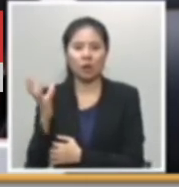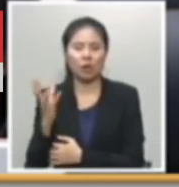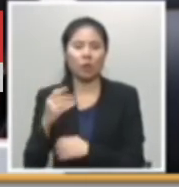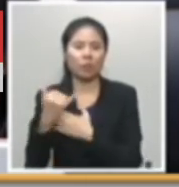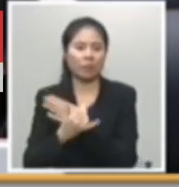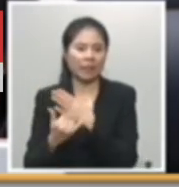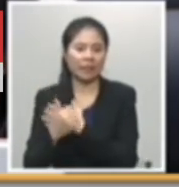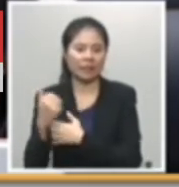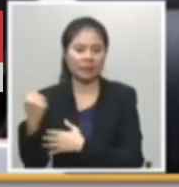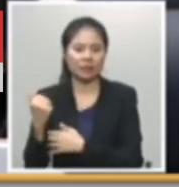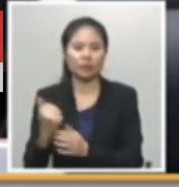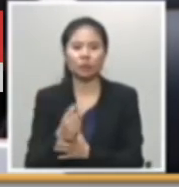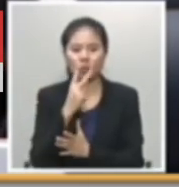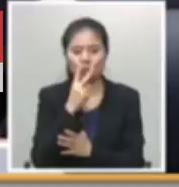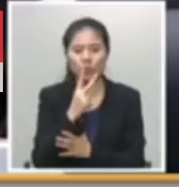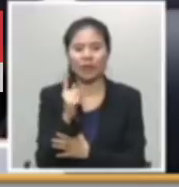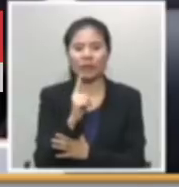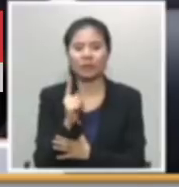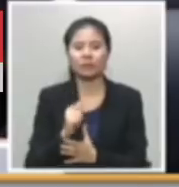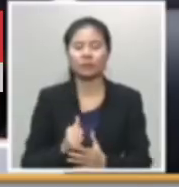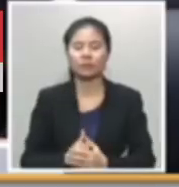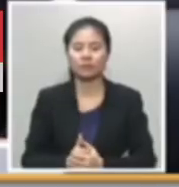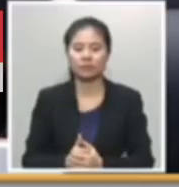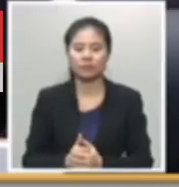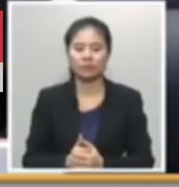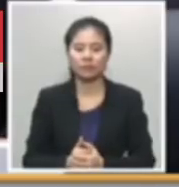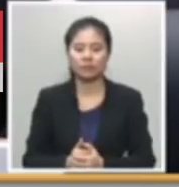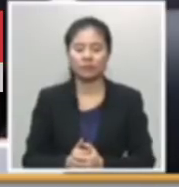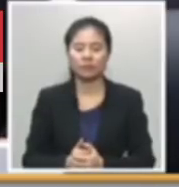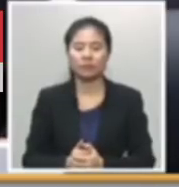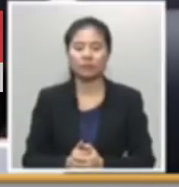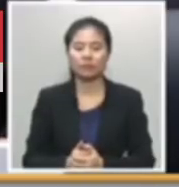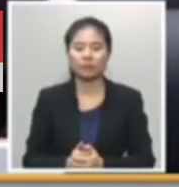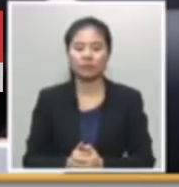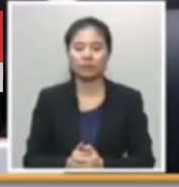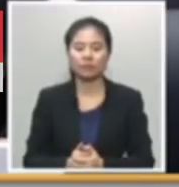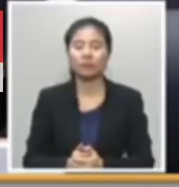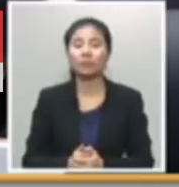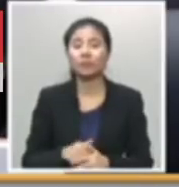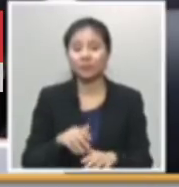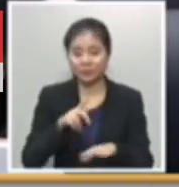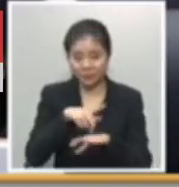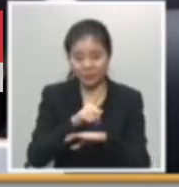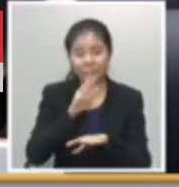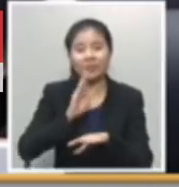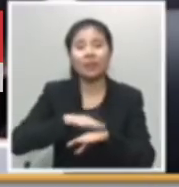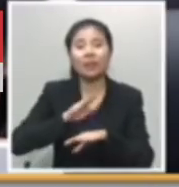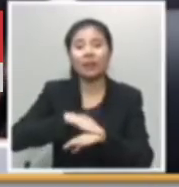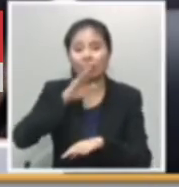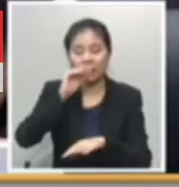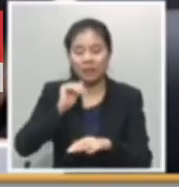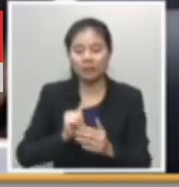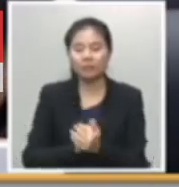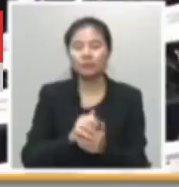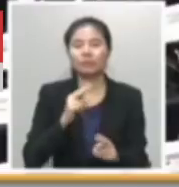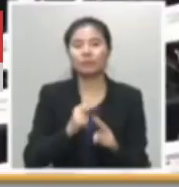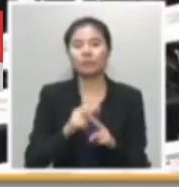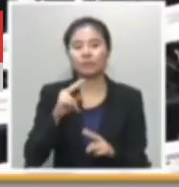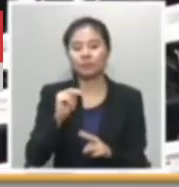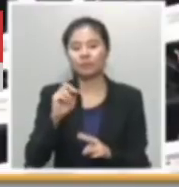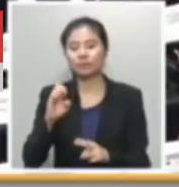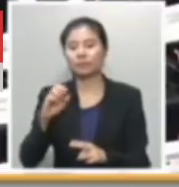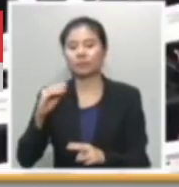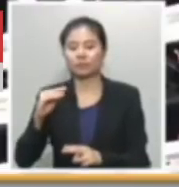าทำเนี่ยท่านดูแผ่นนี้นะครับ ท่านประธานครับผมขออนุญาตครับนิโรธสุนทรเลขา